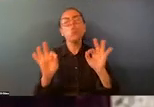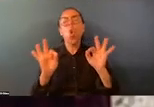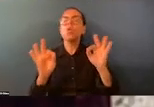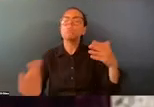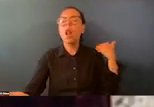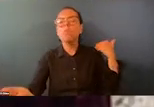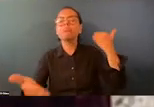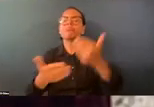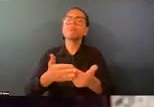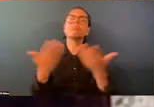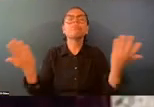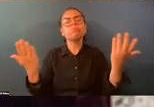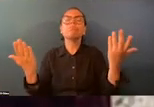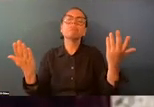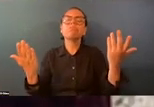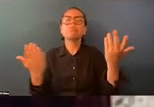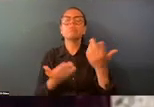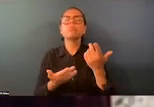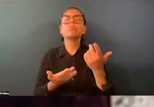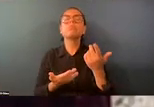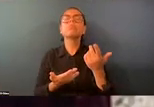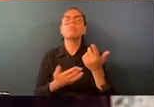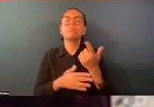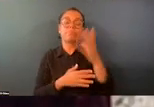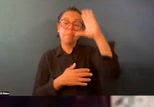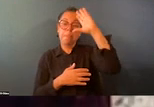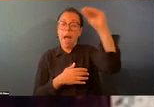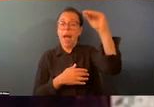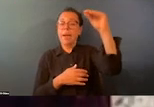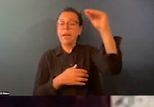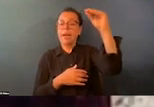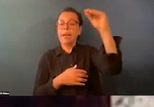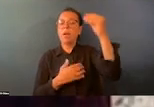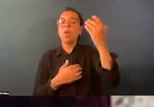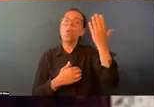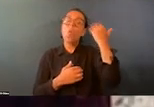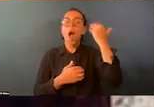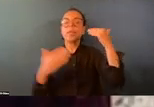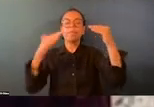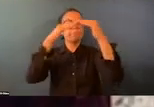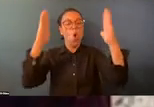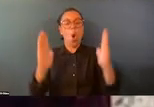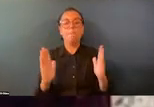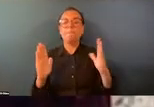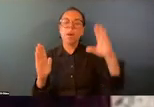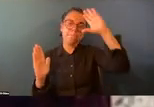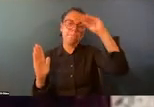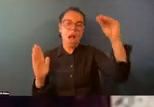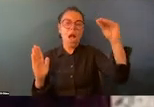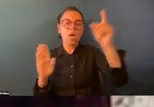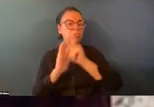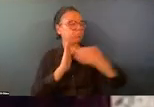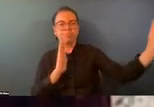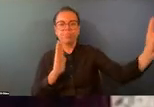чтобы кормить своих домочадцев, уезжают в других странах. Ну и появились также у нас